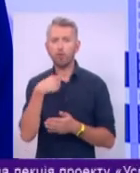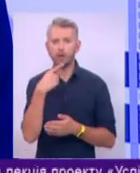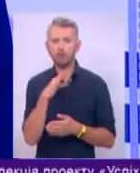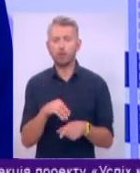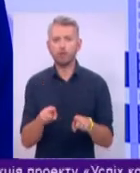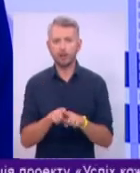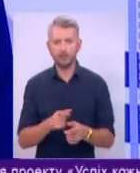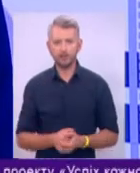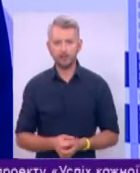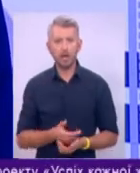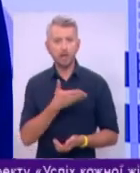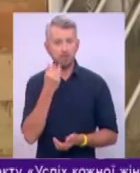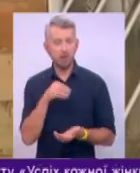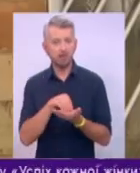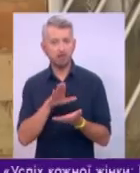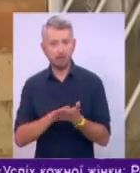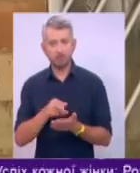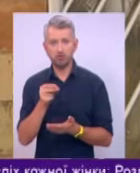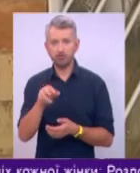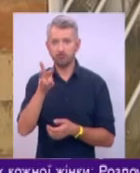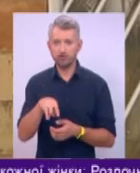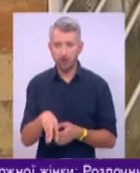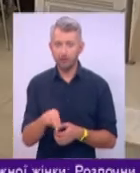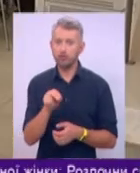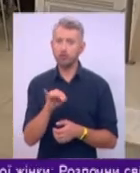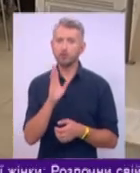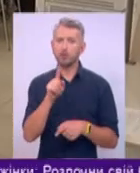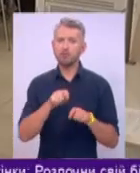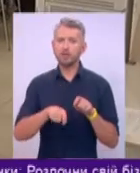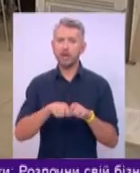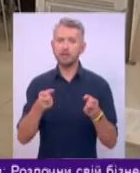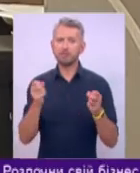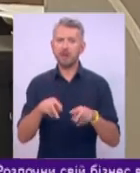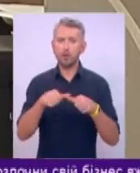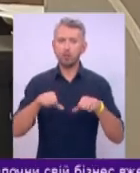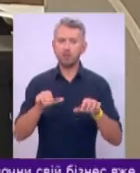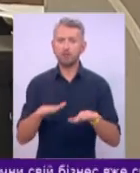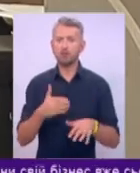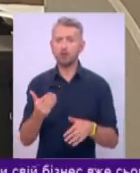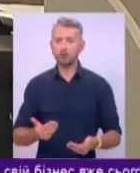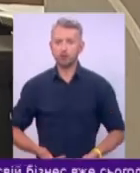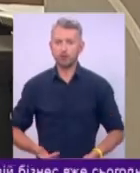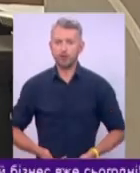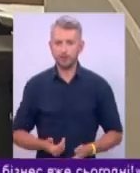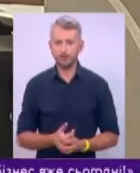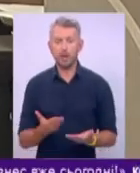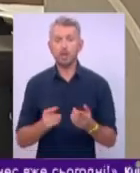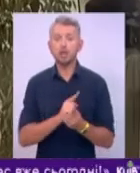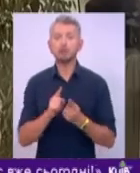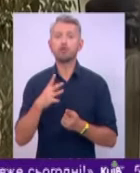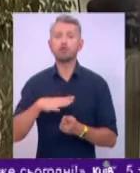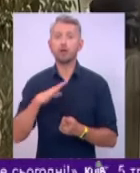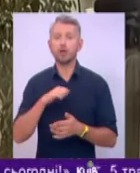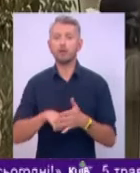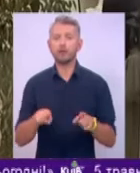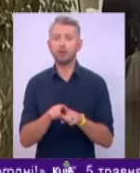про таке. Немає реєстрації, плати штраф, чи перевірятимуть спеціальні комісії місце вашого проживання? Яких змін